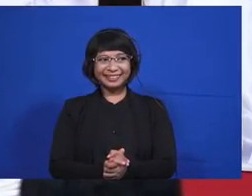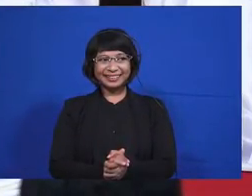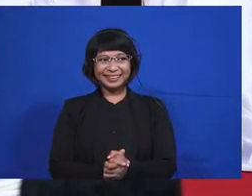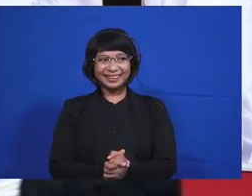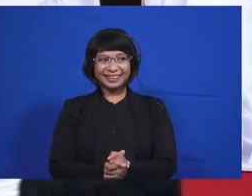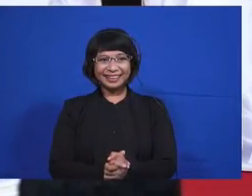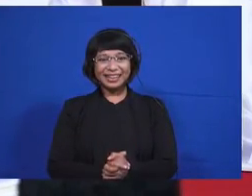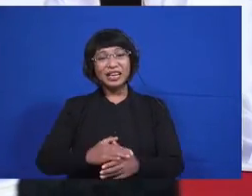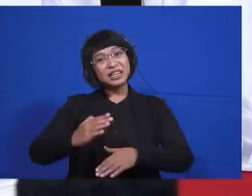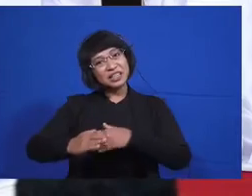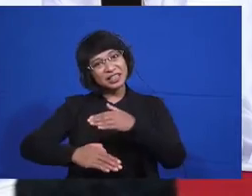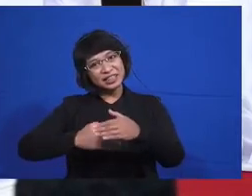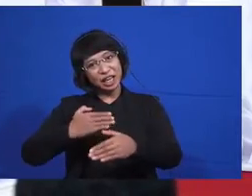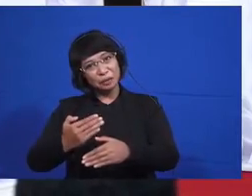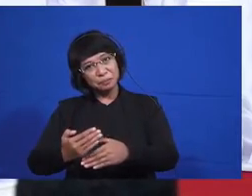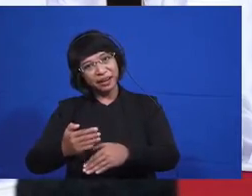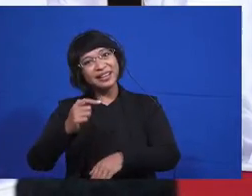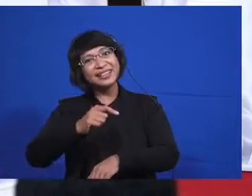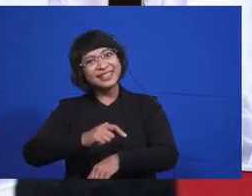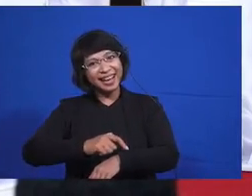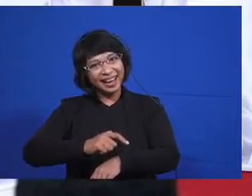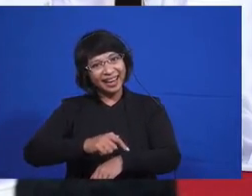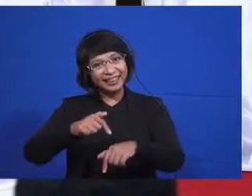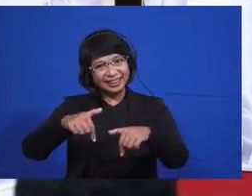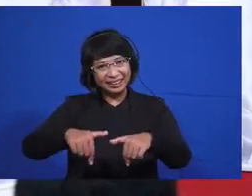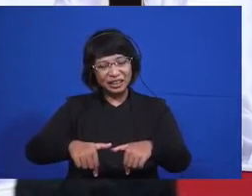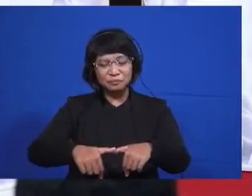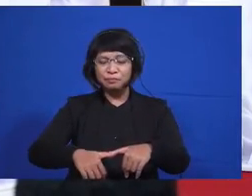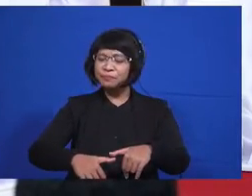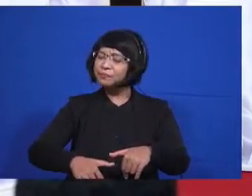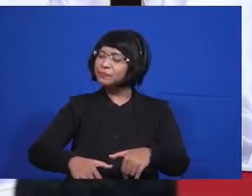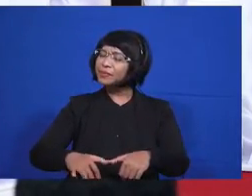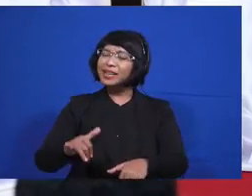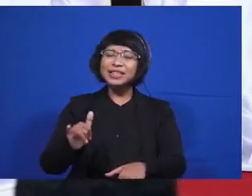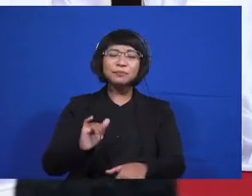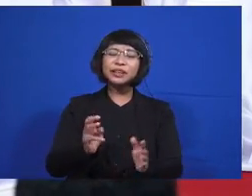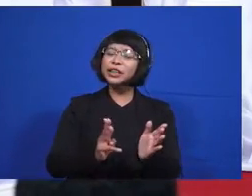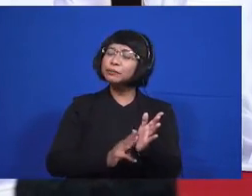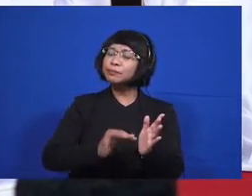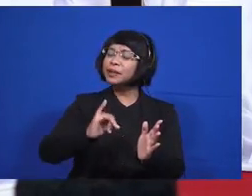sampai dengan saat ini. Seperti mimpi gitu maksudnya, bahwa